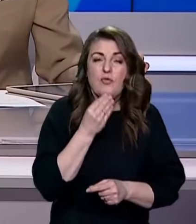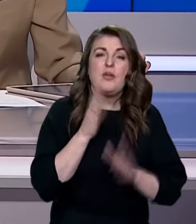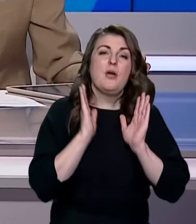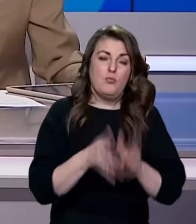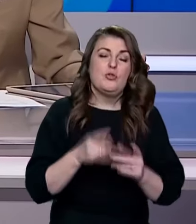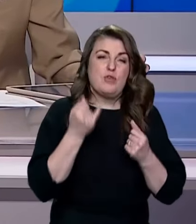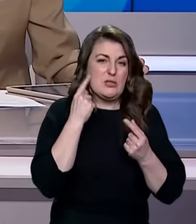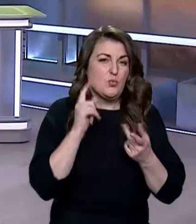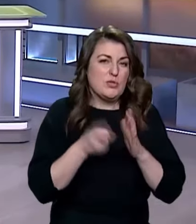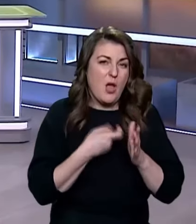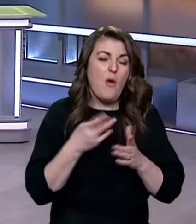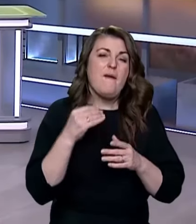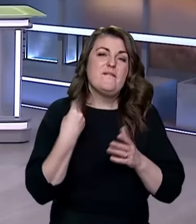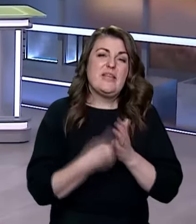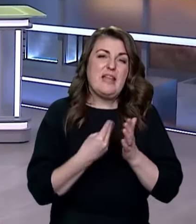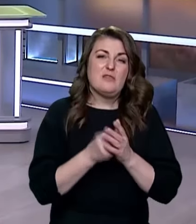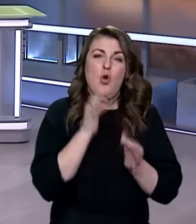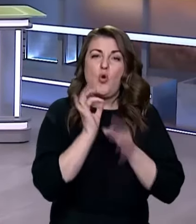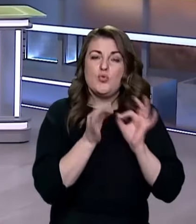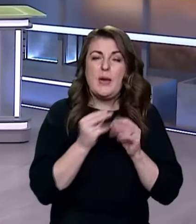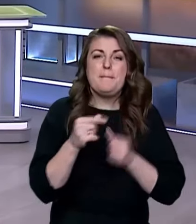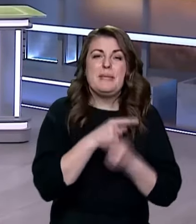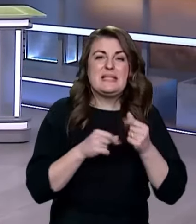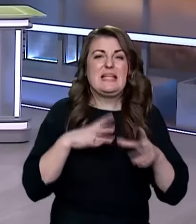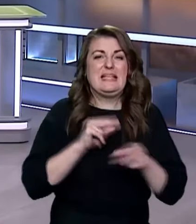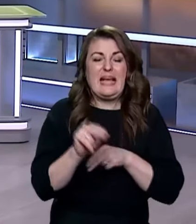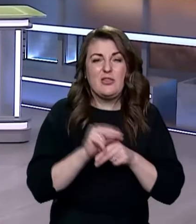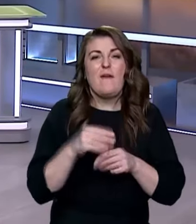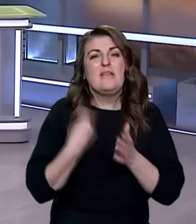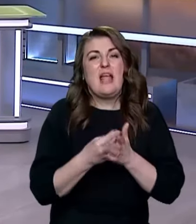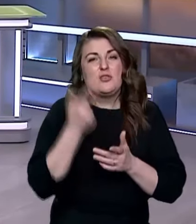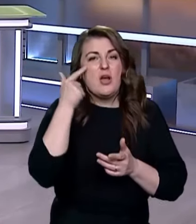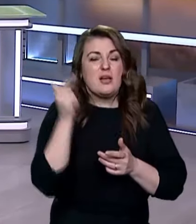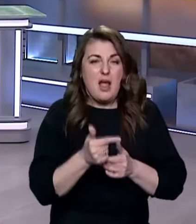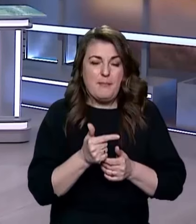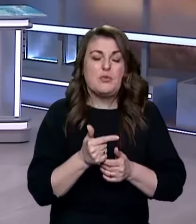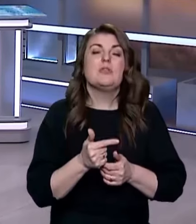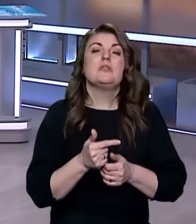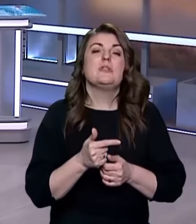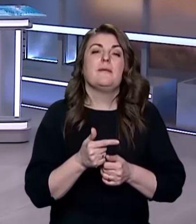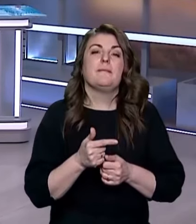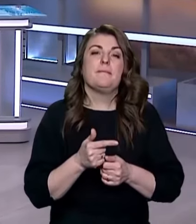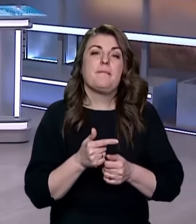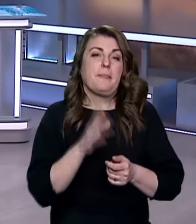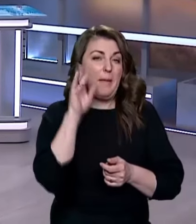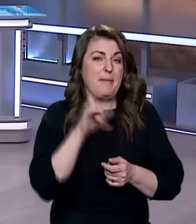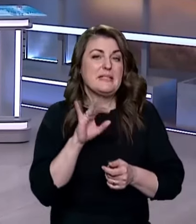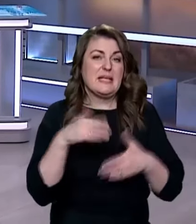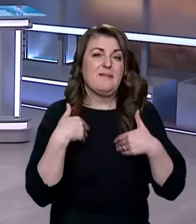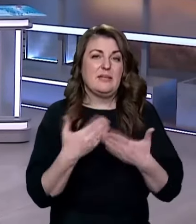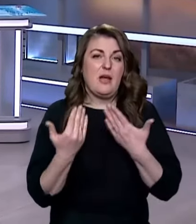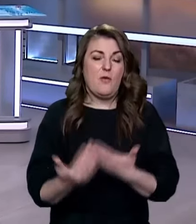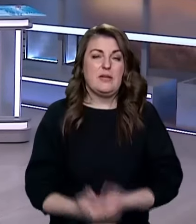будемо з'ясовувати із фінансовим консультантом, бізнес-тренером з фінансової грамотності Сергієм Вожжовим. Пане Сергію, вітаю